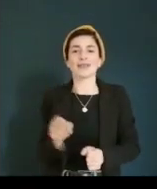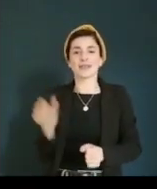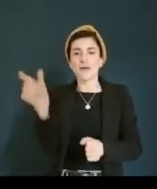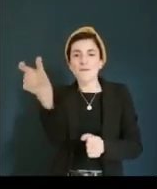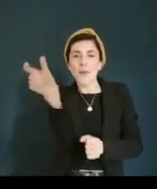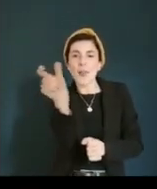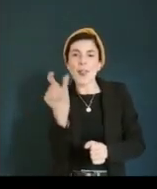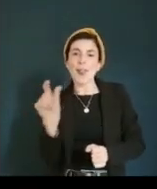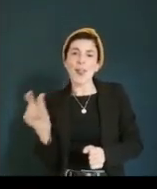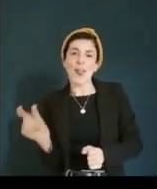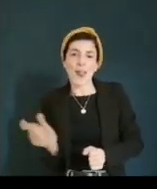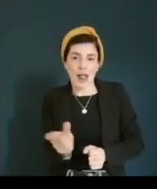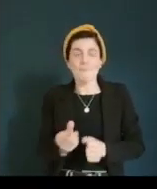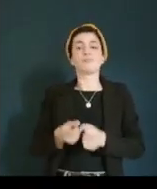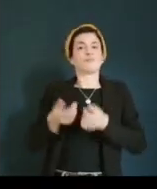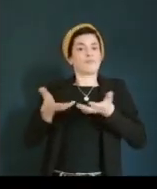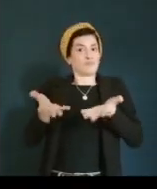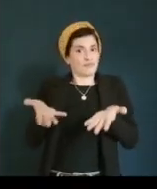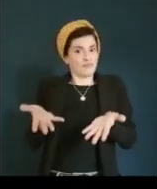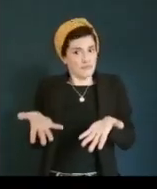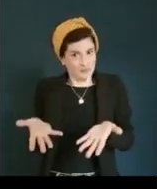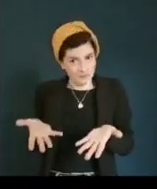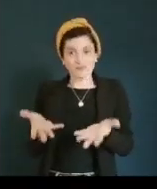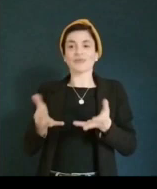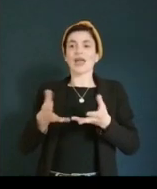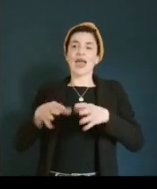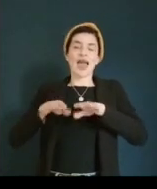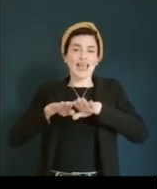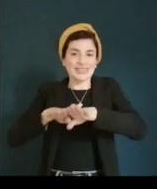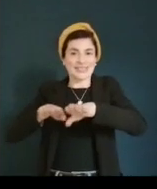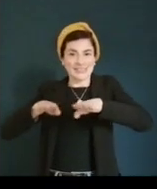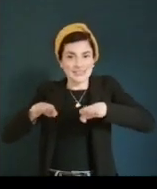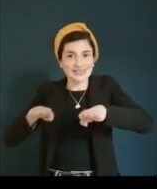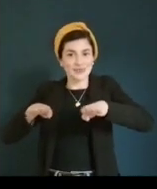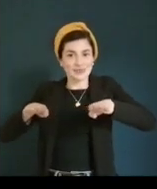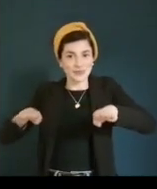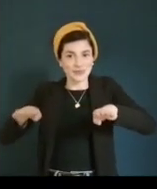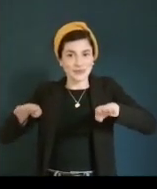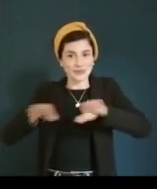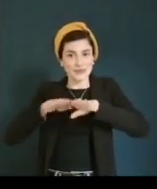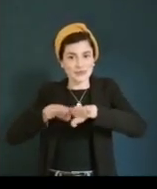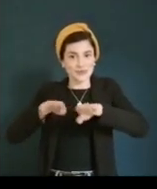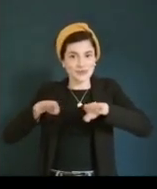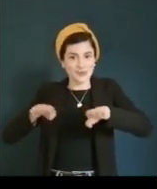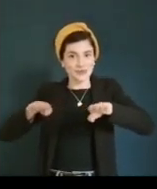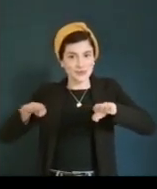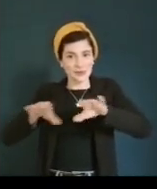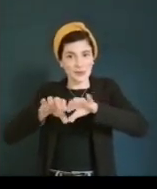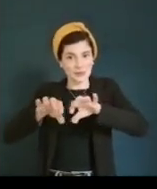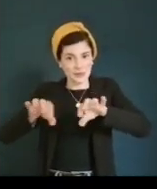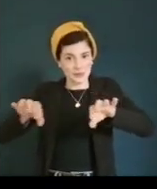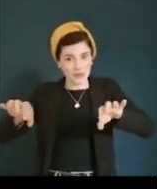Quindi vado a distendere un pochino, ad assottigliare il mio cordoncino di pane, aiutandomi con